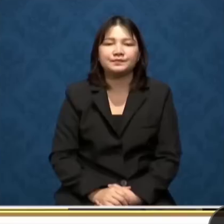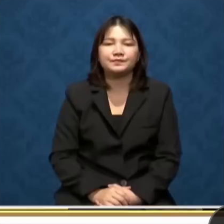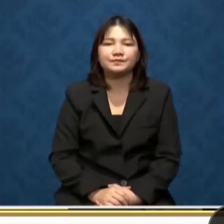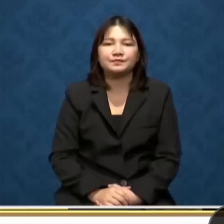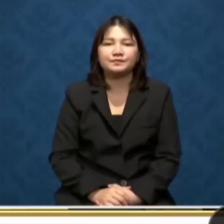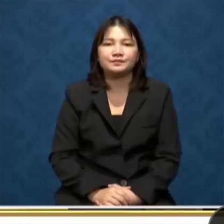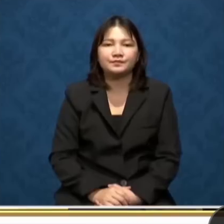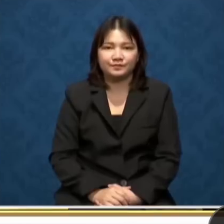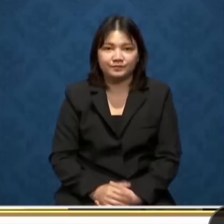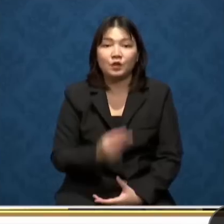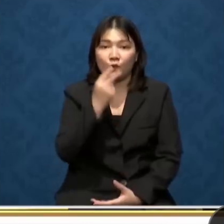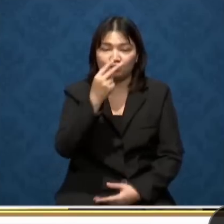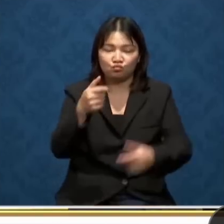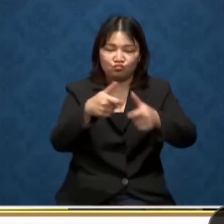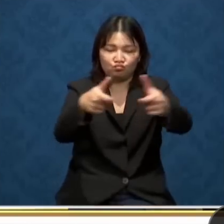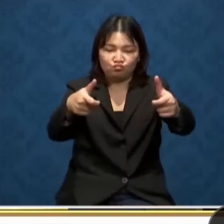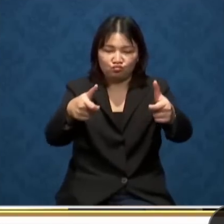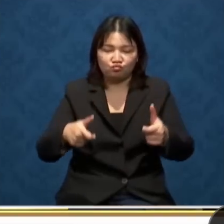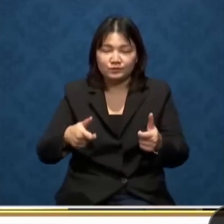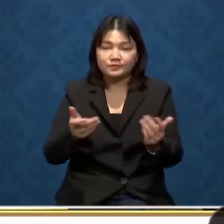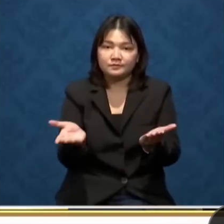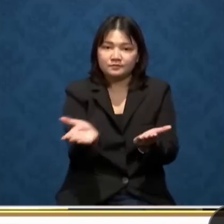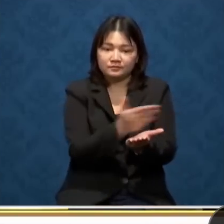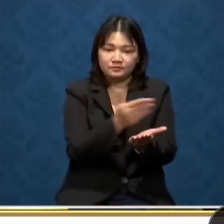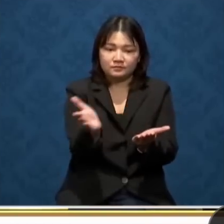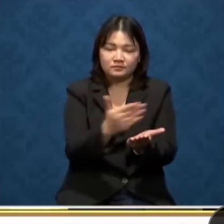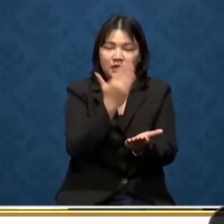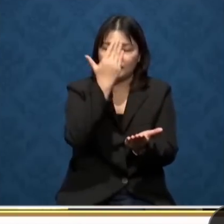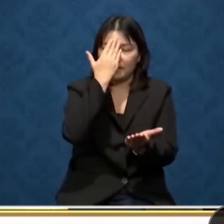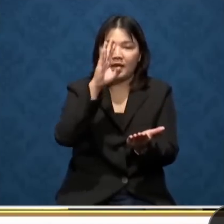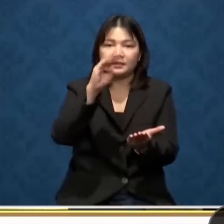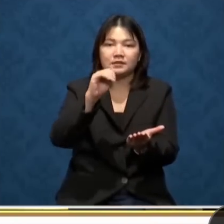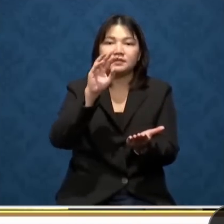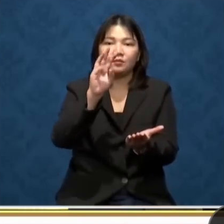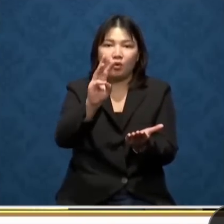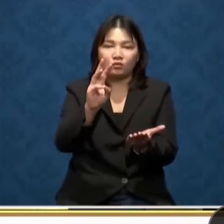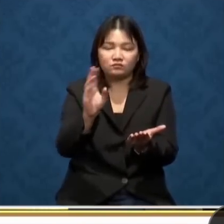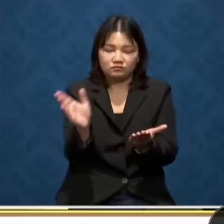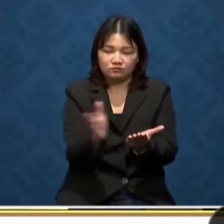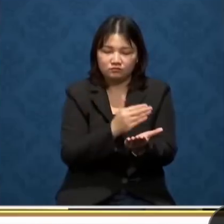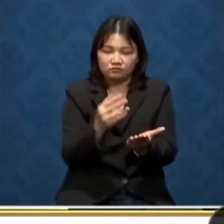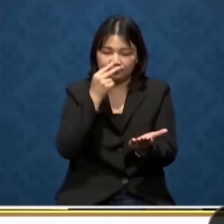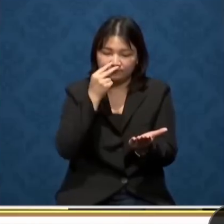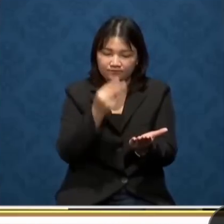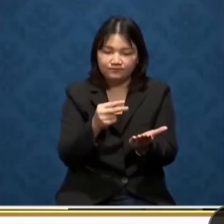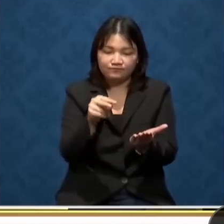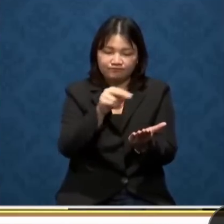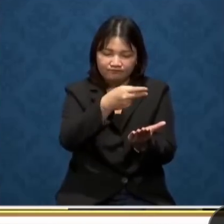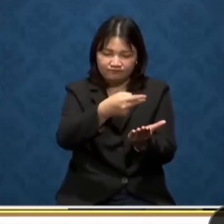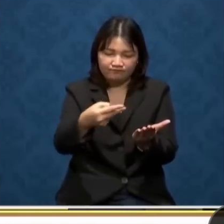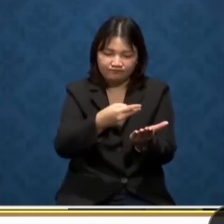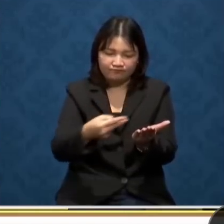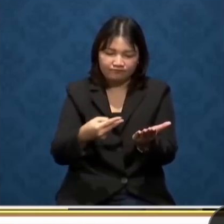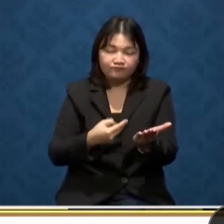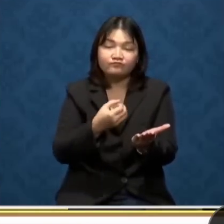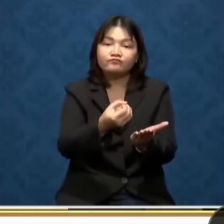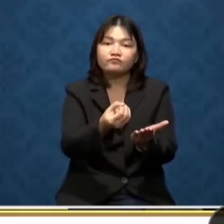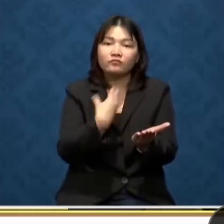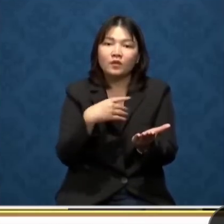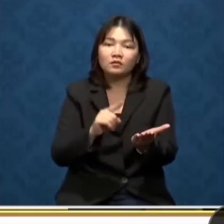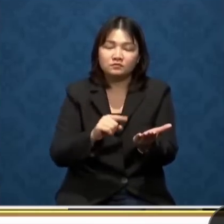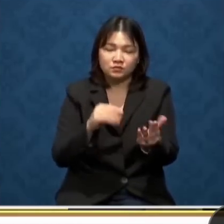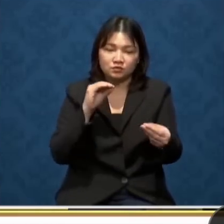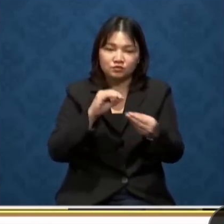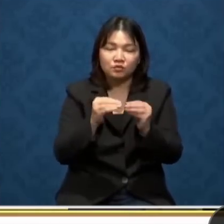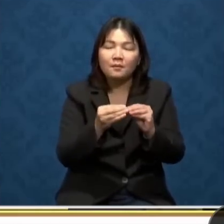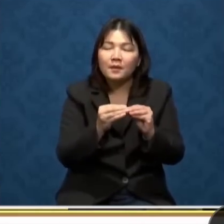ไปดูรายงานหน้าที่ 46 นะครับหน้าที่ 46หมายï trabalคร